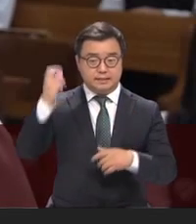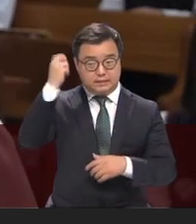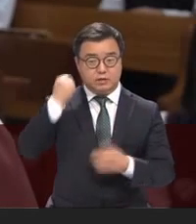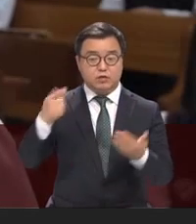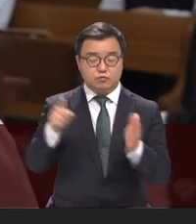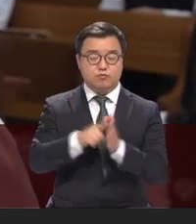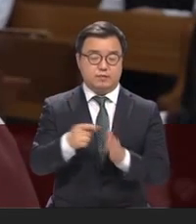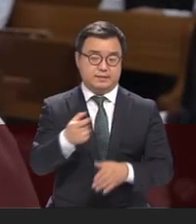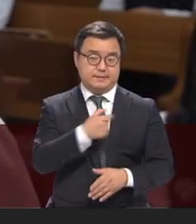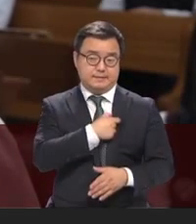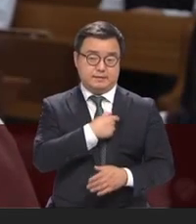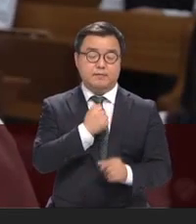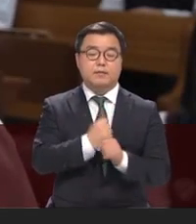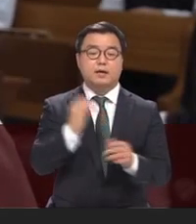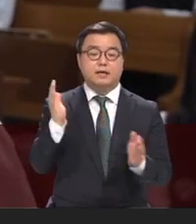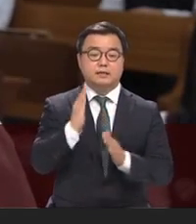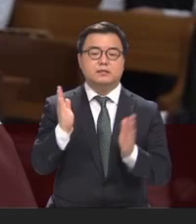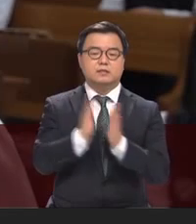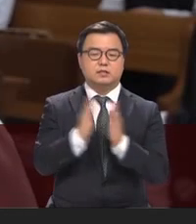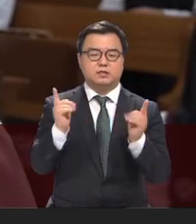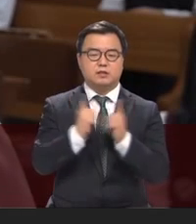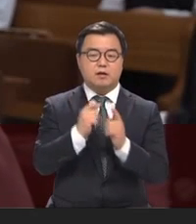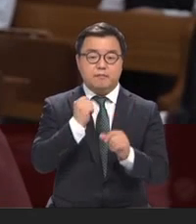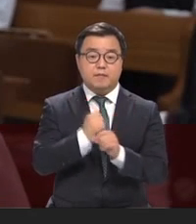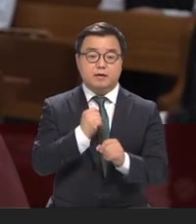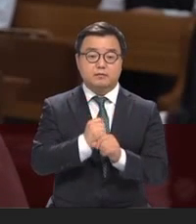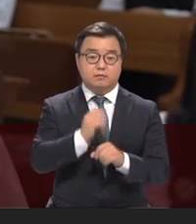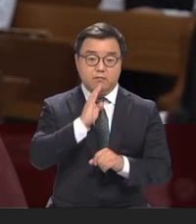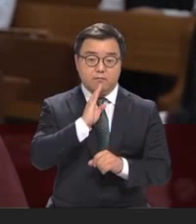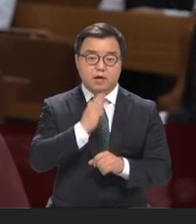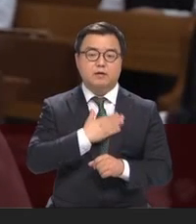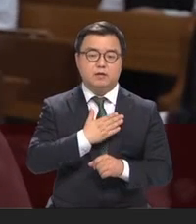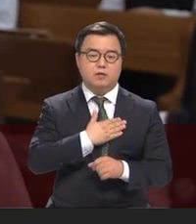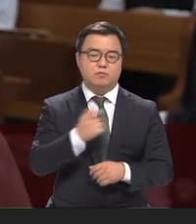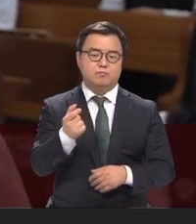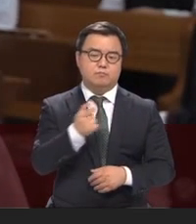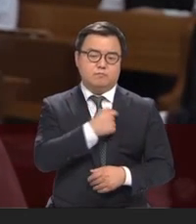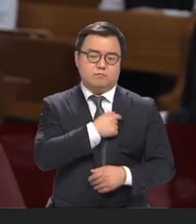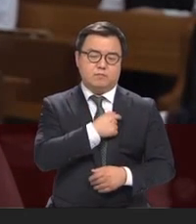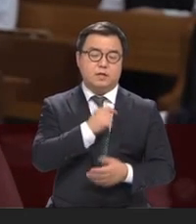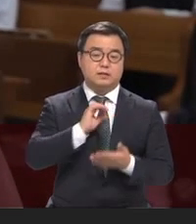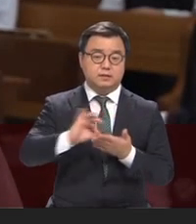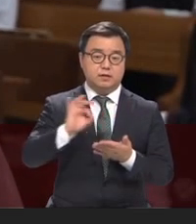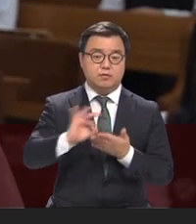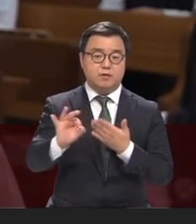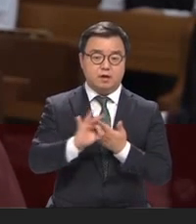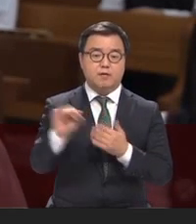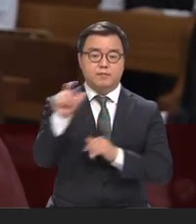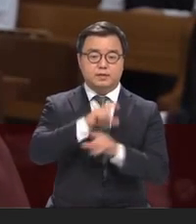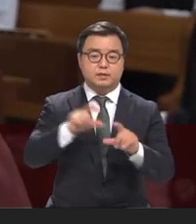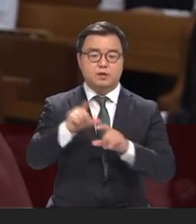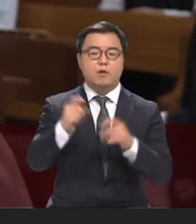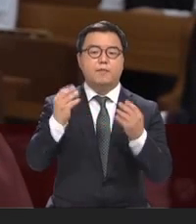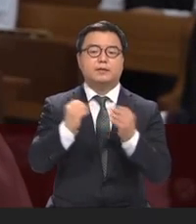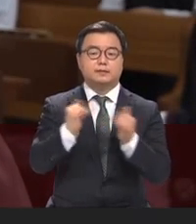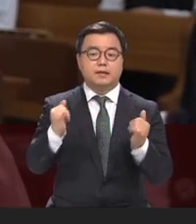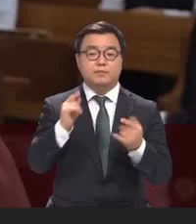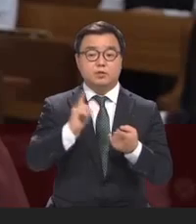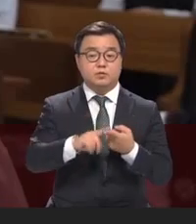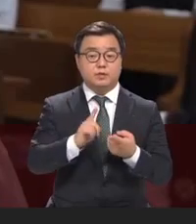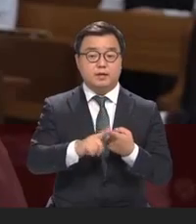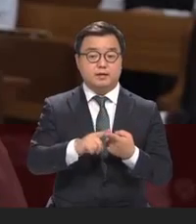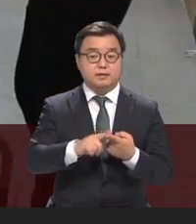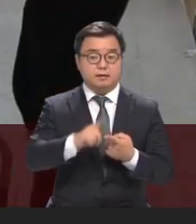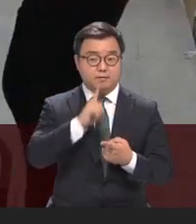우리 학생들이 직접 만들었다고 해서 저도 이 배지를 달고 다니면 좀 더 많은 사람이 우토로 마을에 대해 말할 수